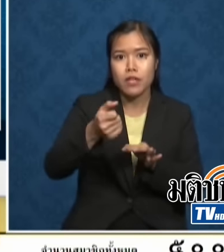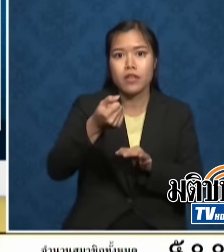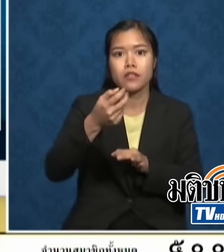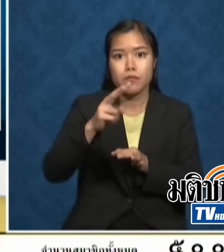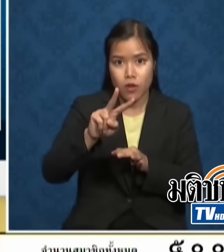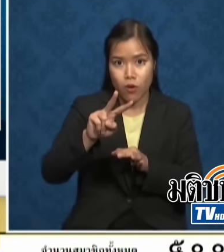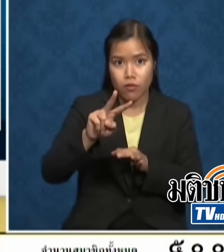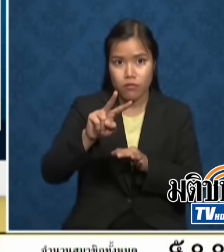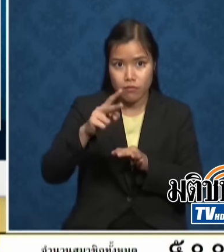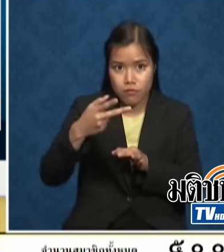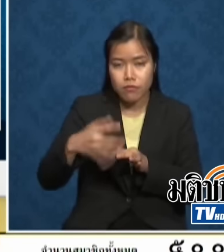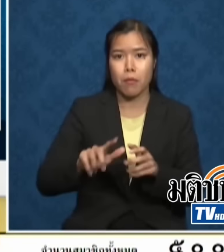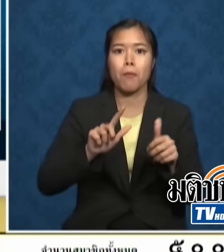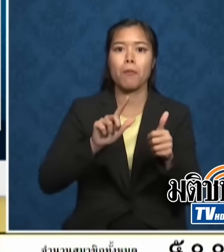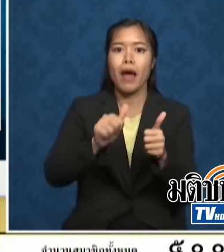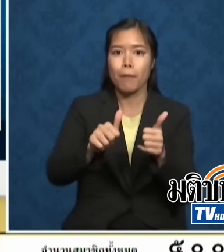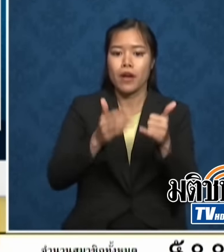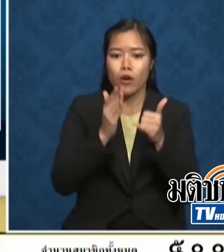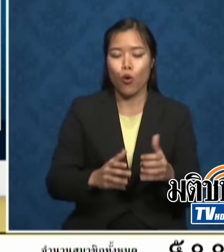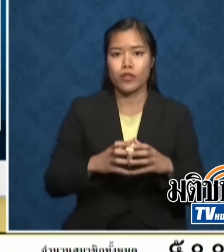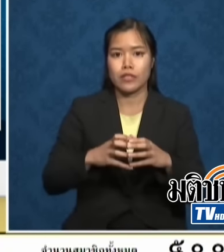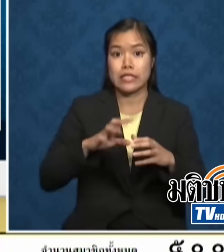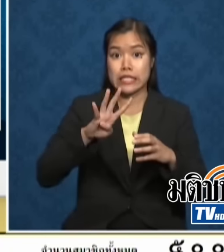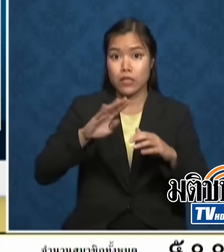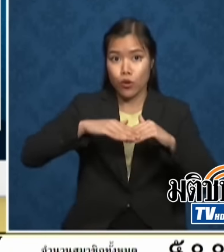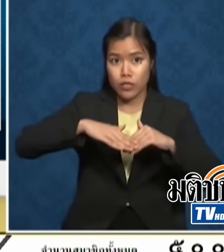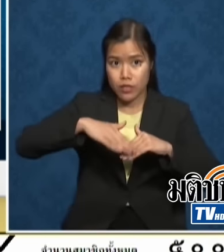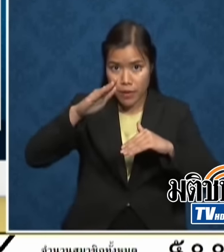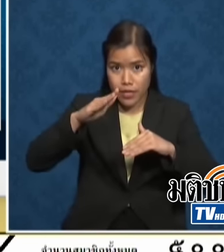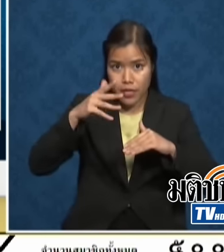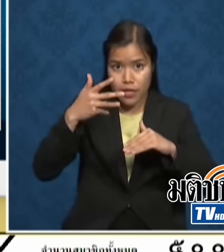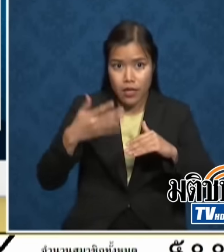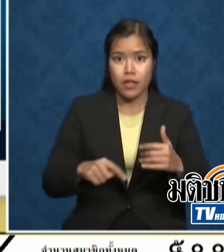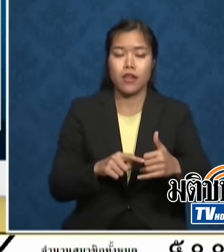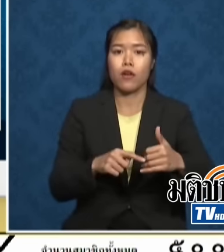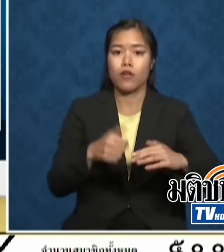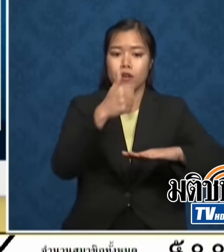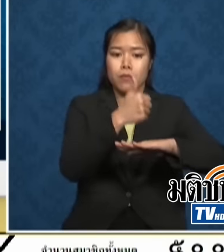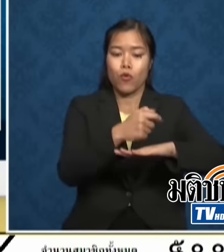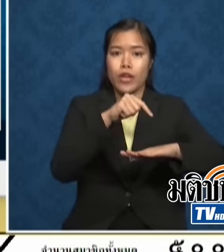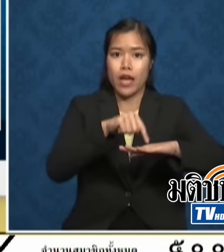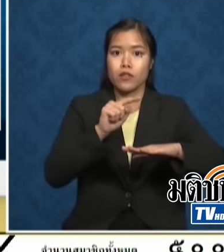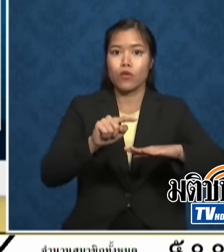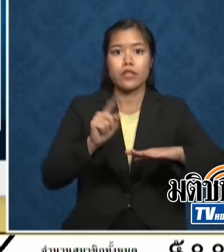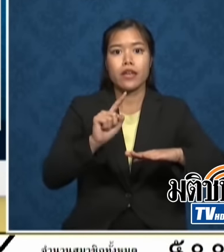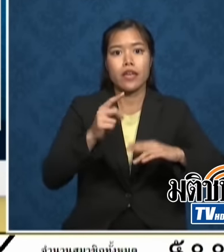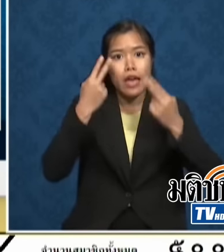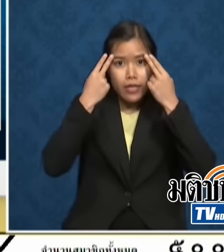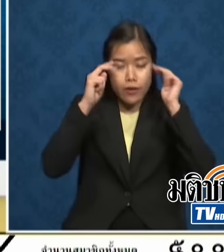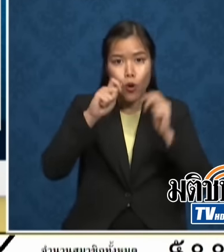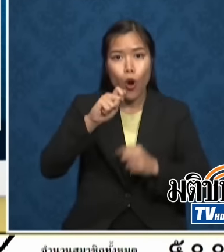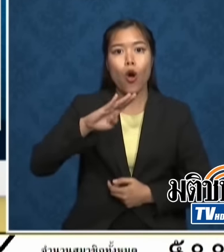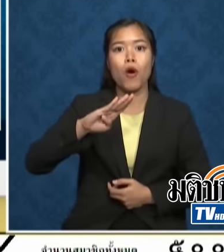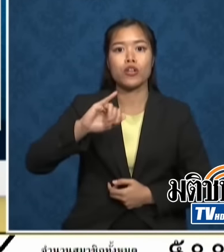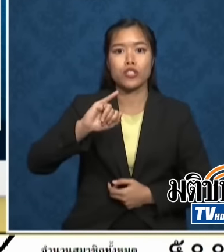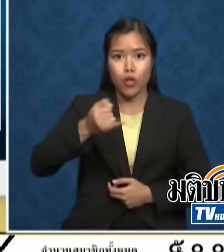องค์ประกอบที่มีประชาชนไม่น้อยกว่า4คนเราเน้นให้หัวโต๊ะเป็นนายกอบจ.ที่มาจากการเลือกตั้งและเราเน้น